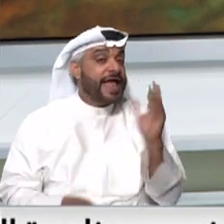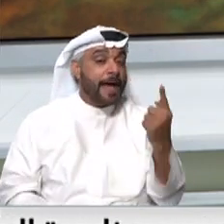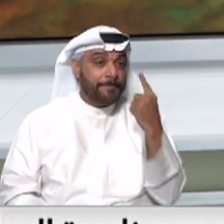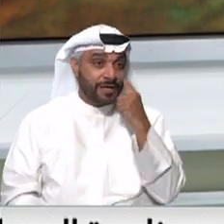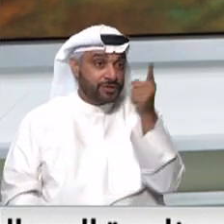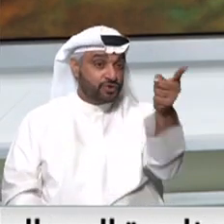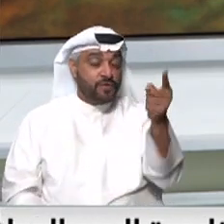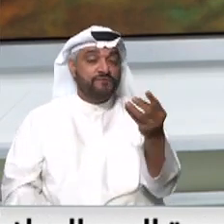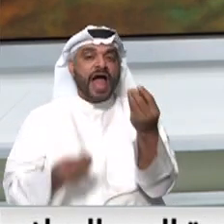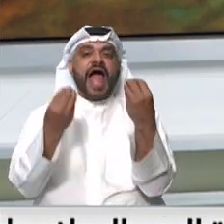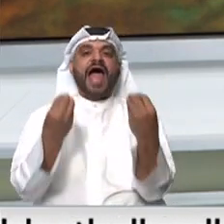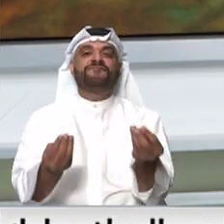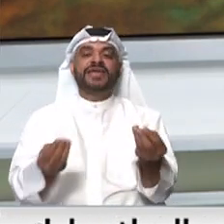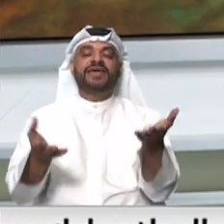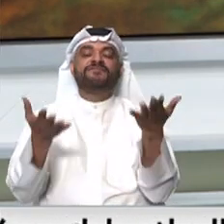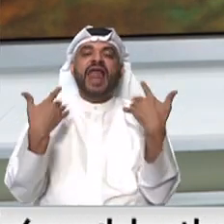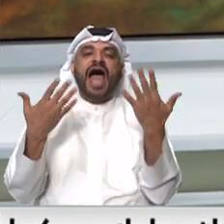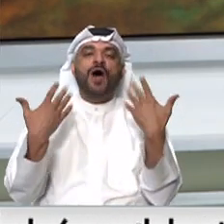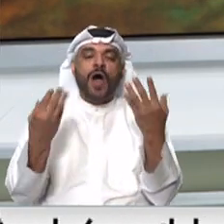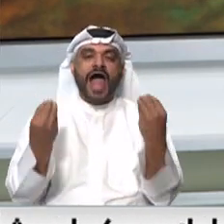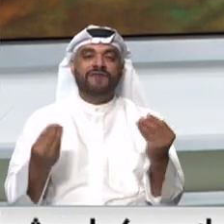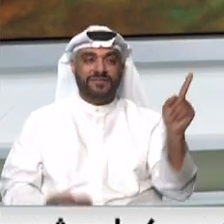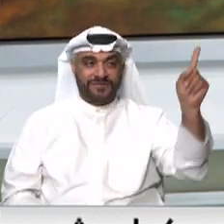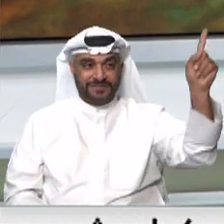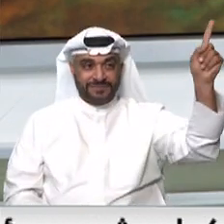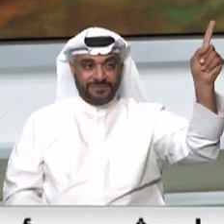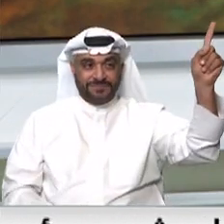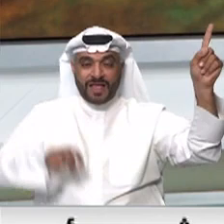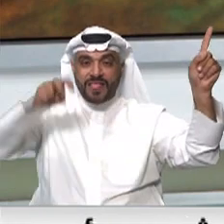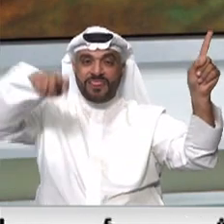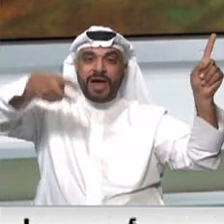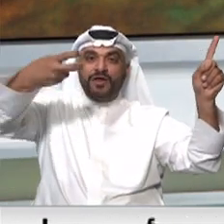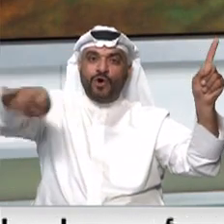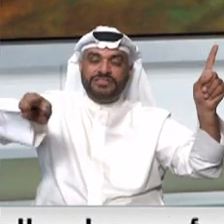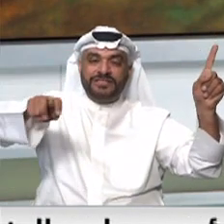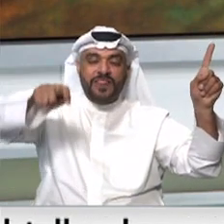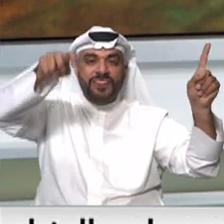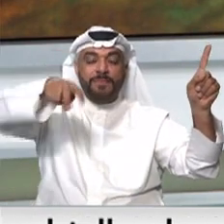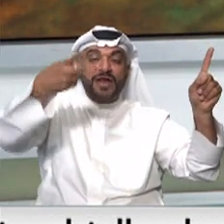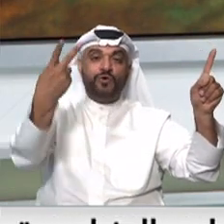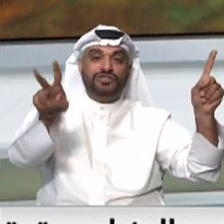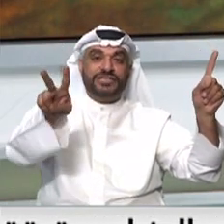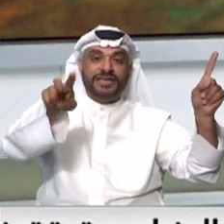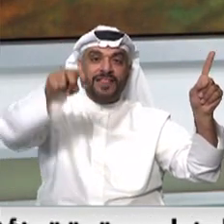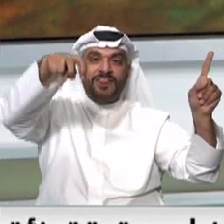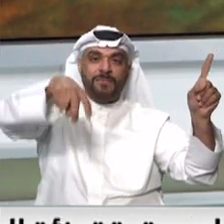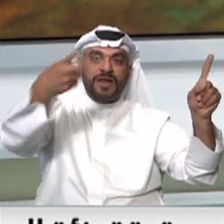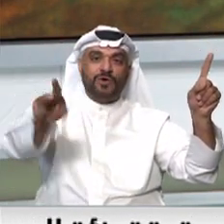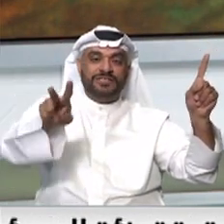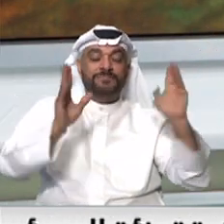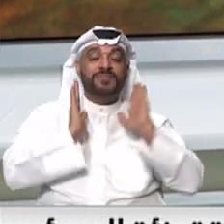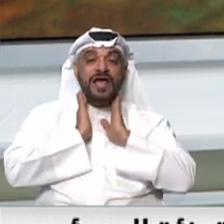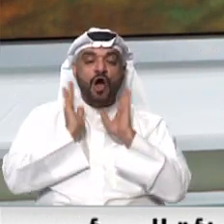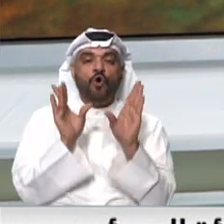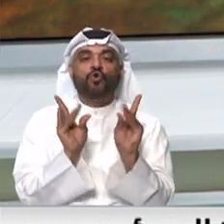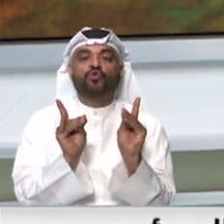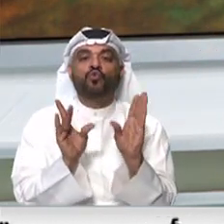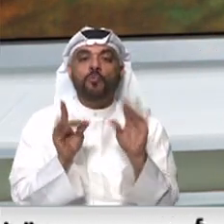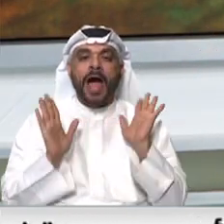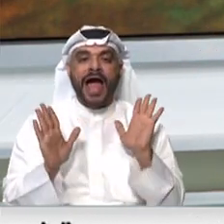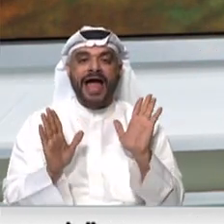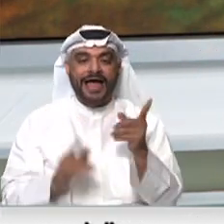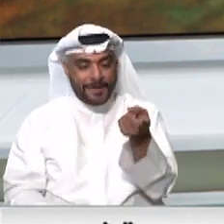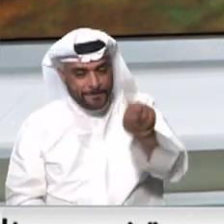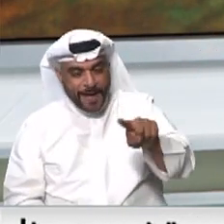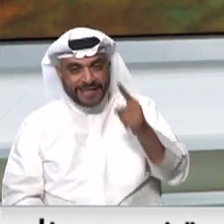السرعه من 8 الى 28 م في الساعه خلال النهار وايضا خلال المساء الرياح راح تكون خفيفه الى معتدله وايضا راح تكون كوس من